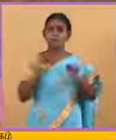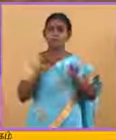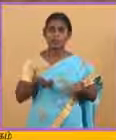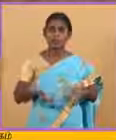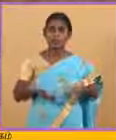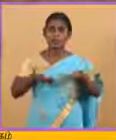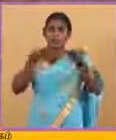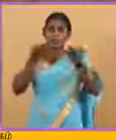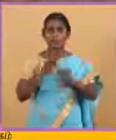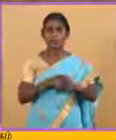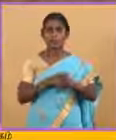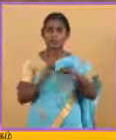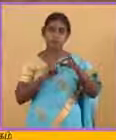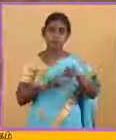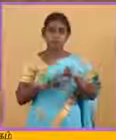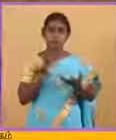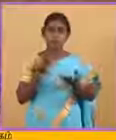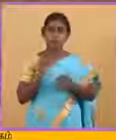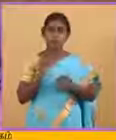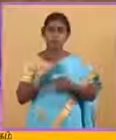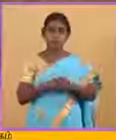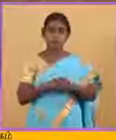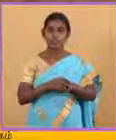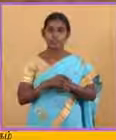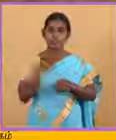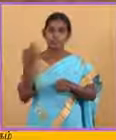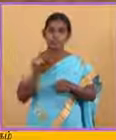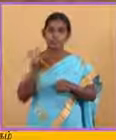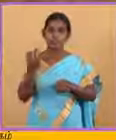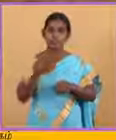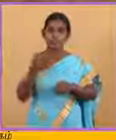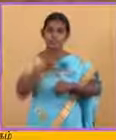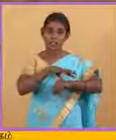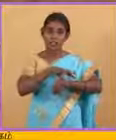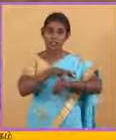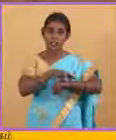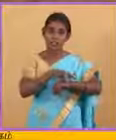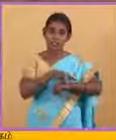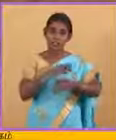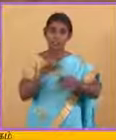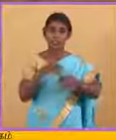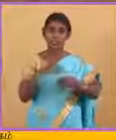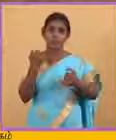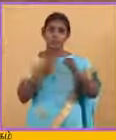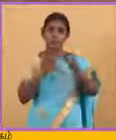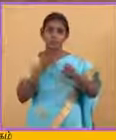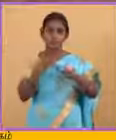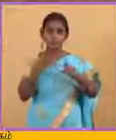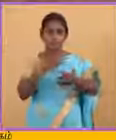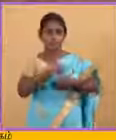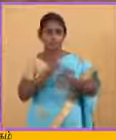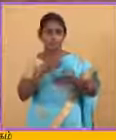கேட்கலாம். ஆனால் வளரும். எப்படி? புதிய புதிய இலக்கியங்கள் தோண்டிக்கொண்டே இருக்க வேண்டும். அப்படி புதிய